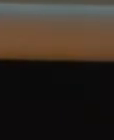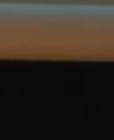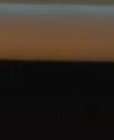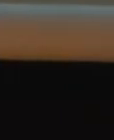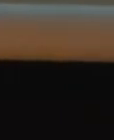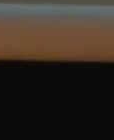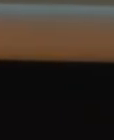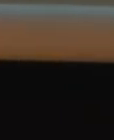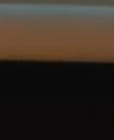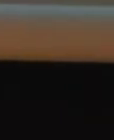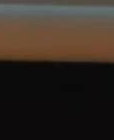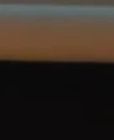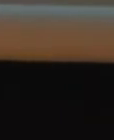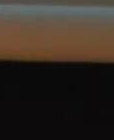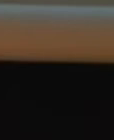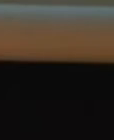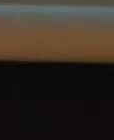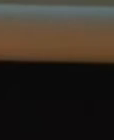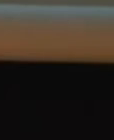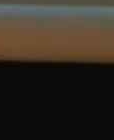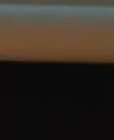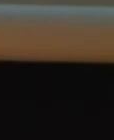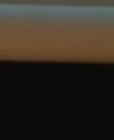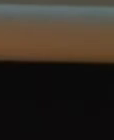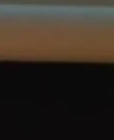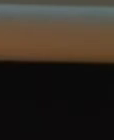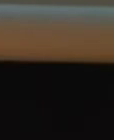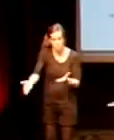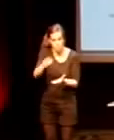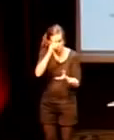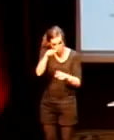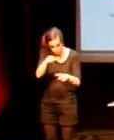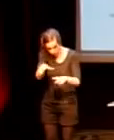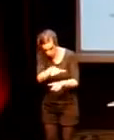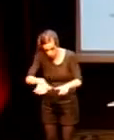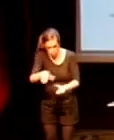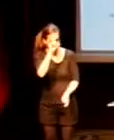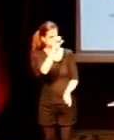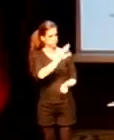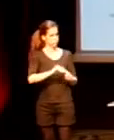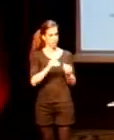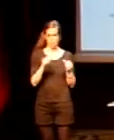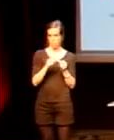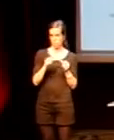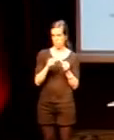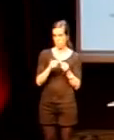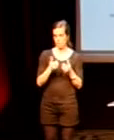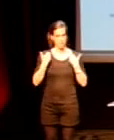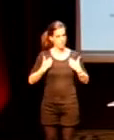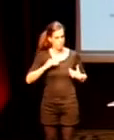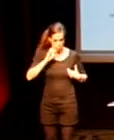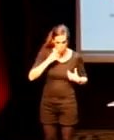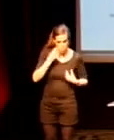pour répondre pour amener une aide à l'ensemble de ces personnes qui se posent des questions qui sont touchés par les problèmes de